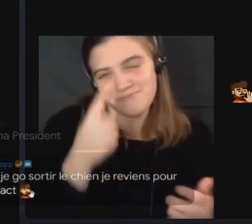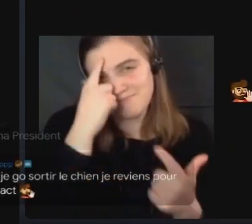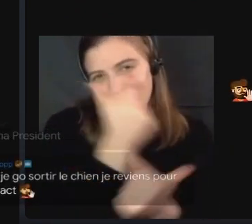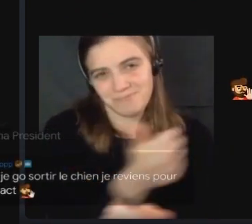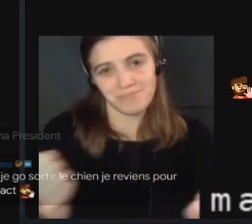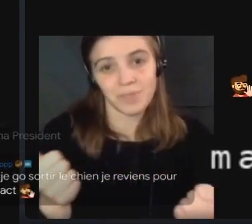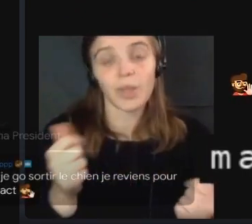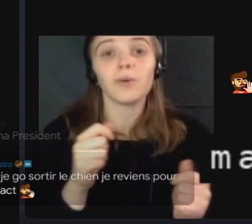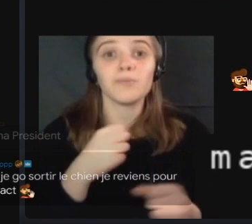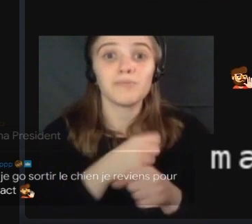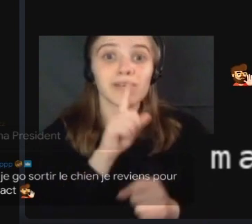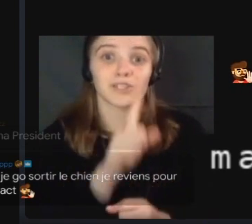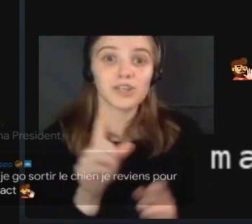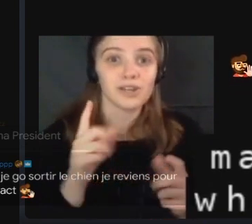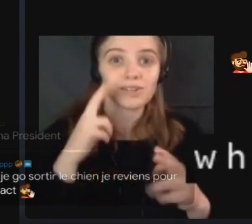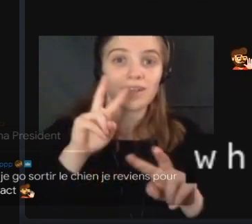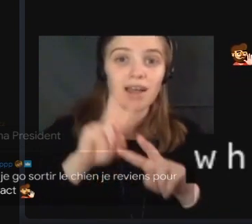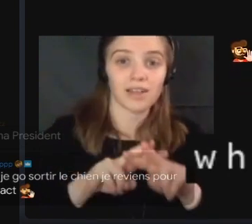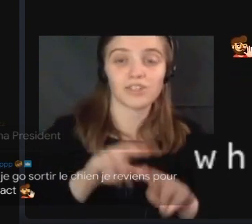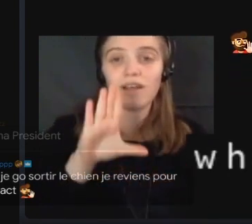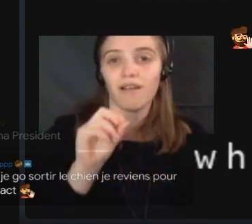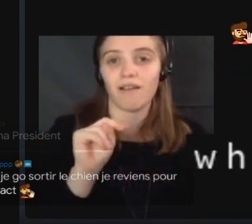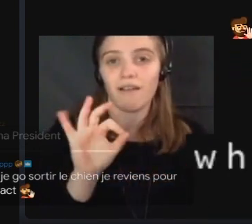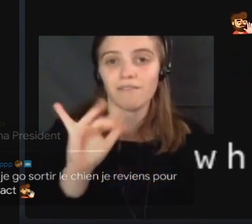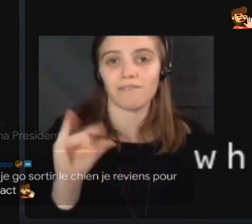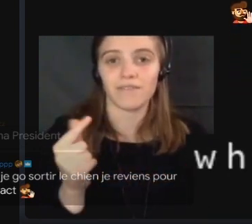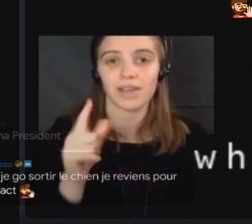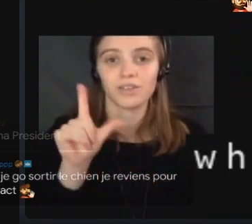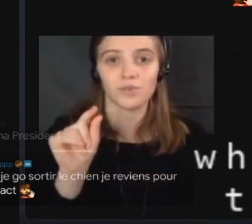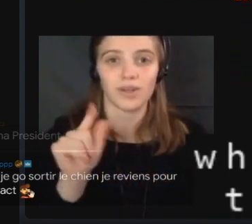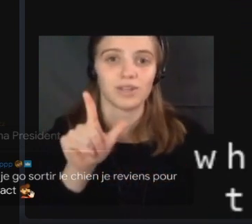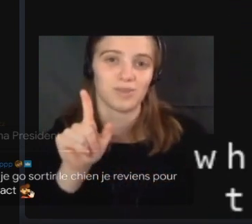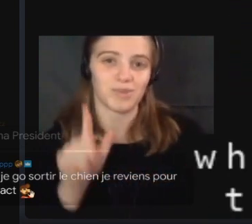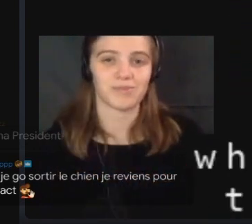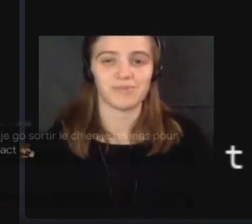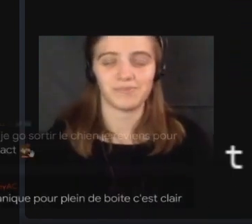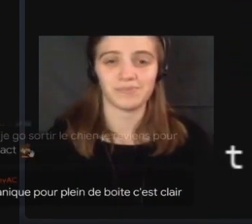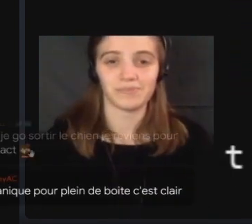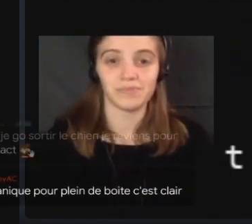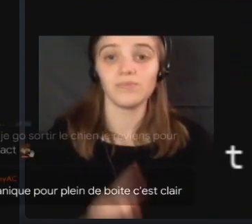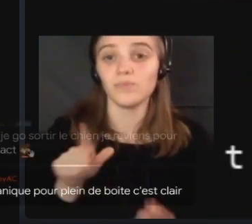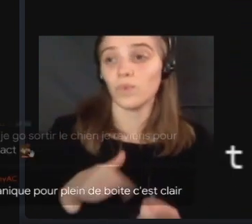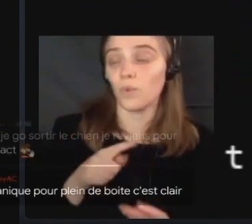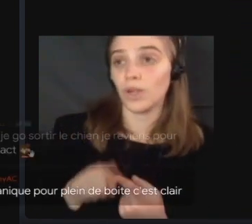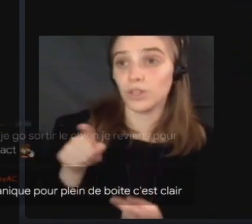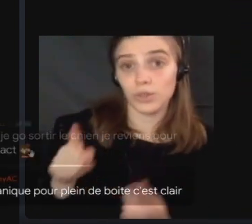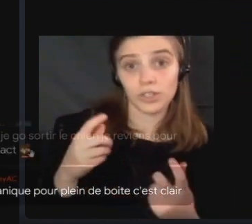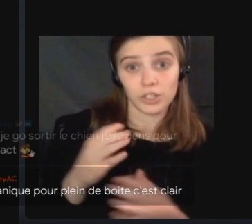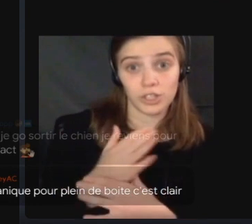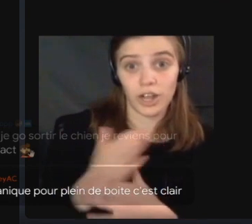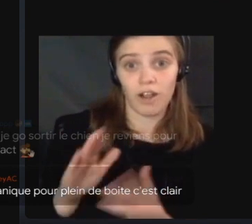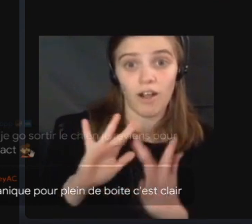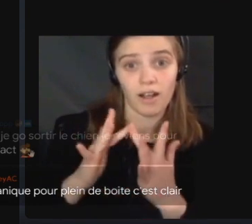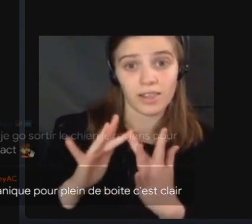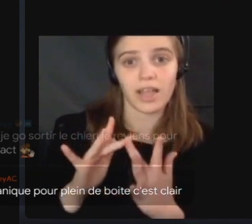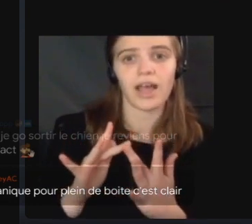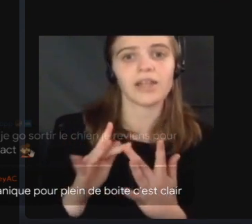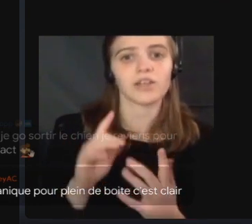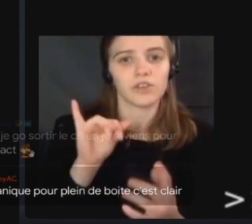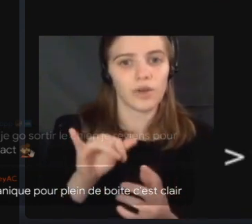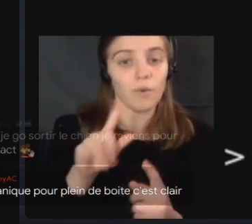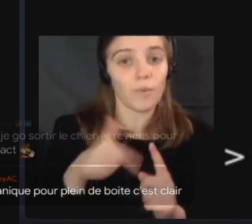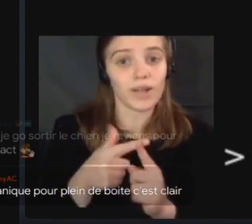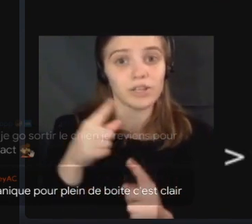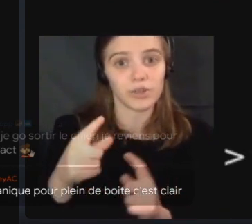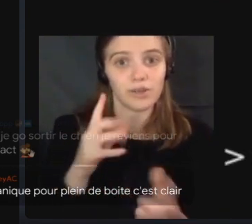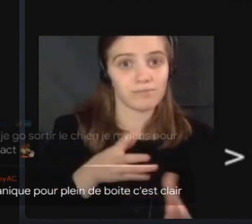qu'on a la version bêta, on peut l'utiliser tout à fait, mais toute ton équipe n'a pas forcément la version bêta, quoi. Voilà. Après, il faut voir aussi